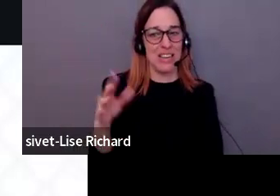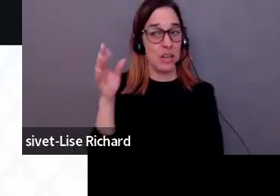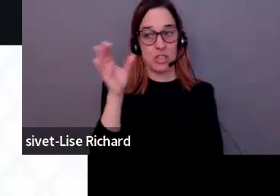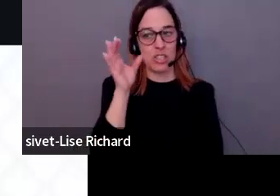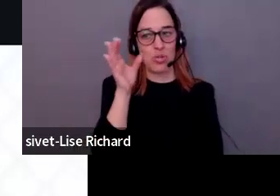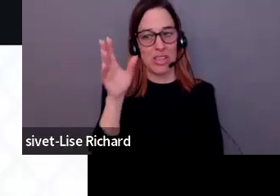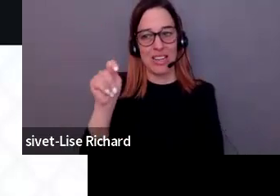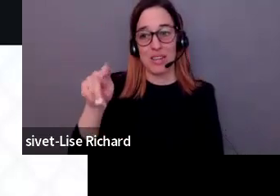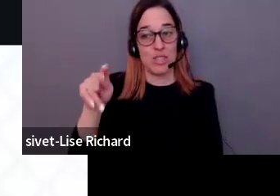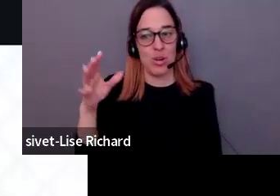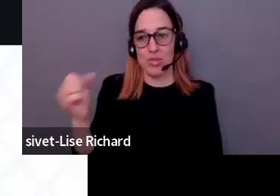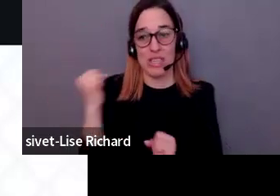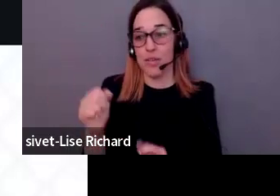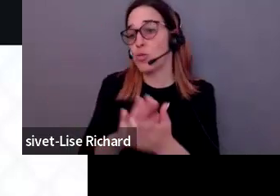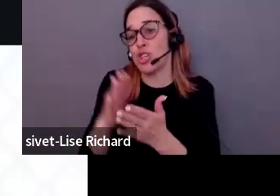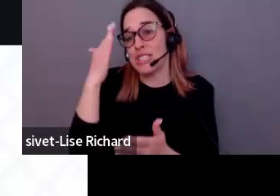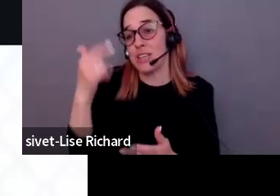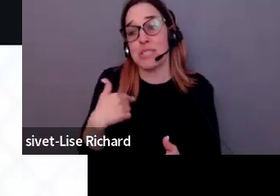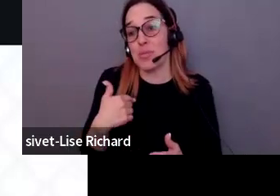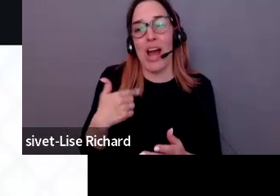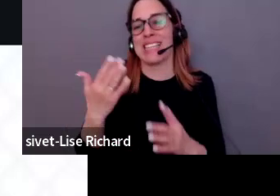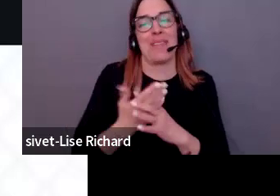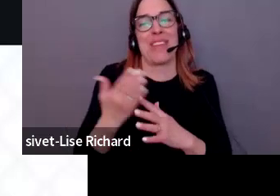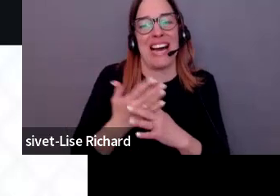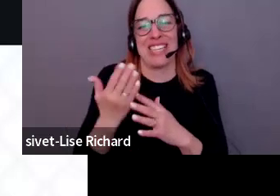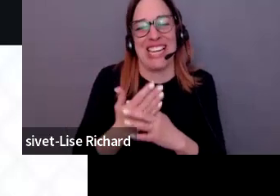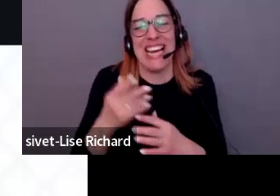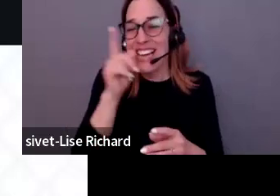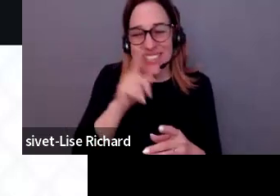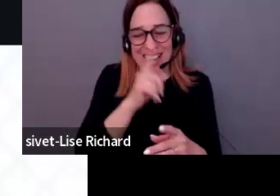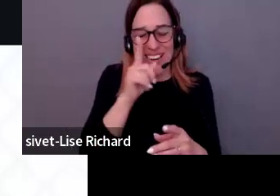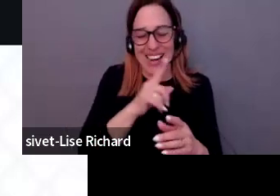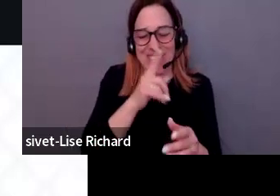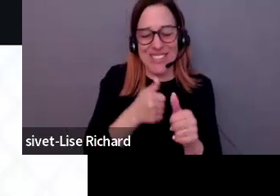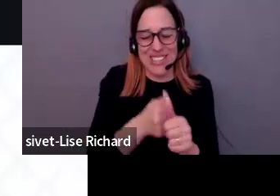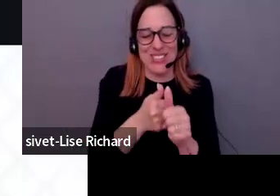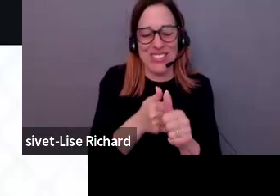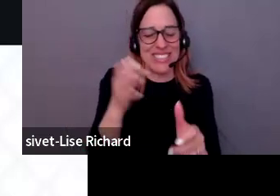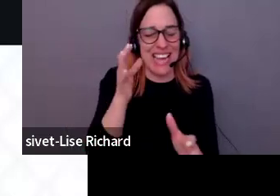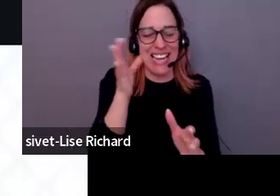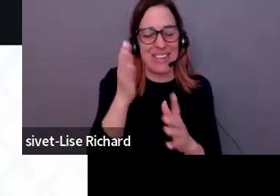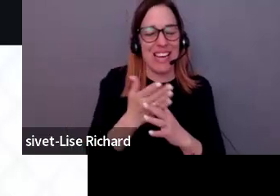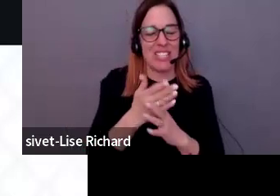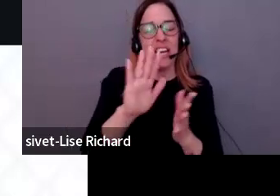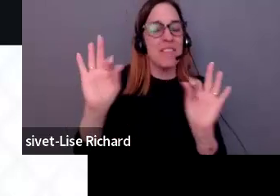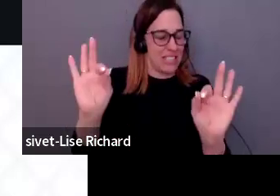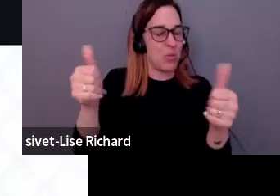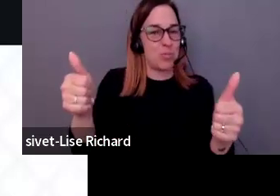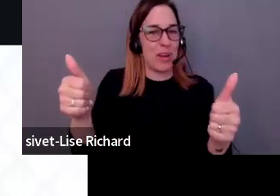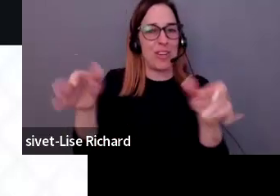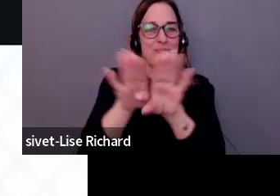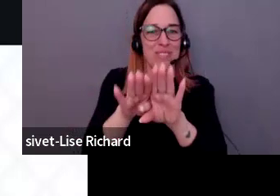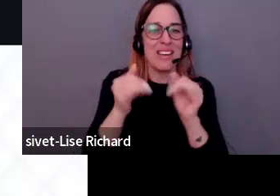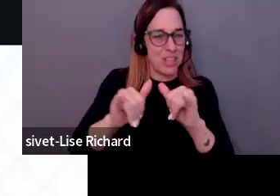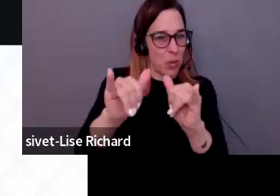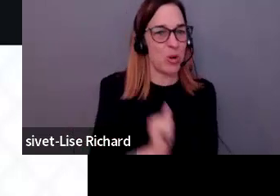merci. J'écoutais la télévision, là, c'était fort. Oui, je sais, mais c'est moi. Je n'étais pas capable de te suivre, là, ça me dérangeait. Fait que c'est